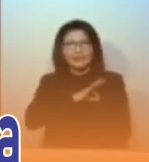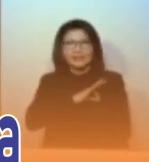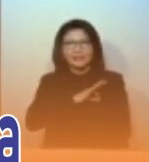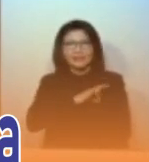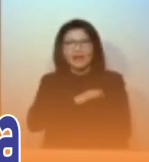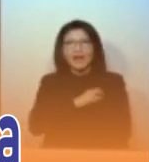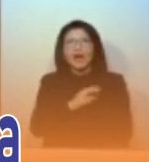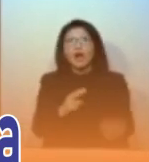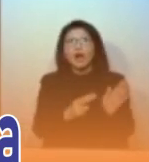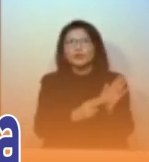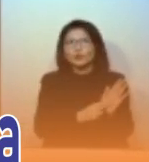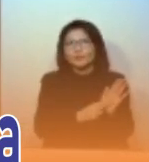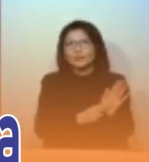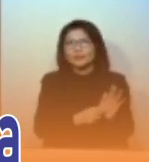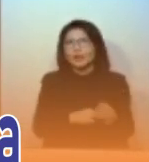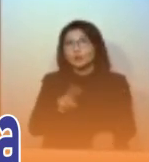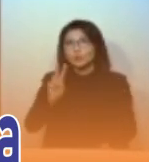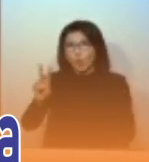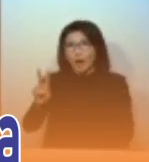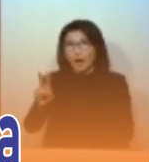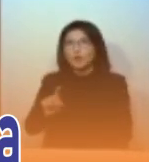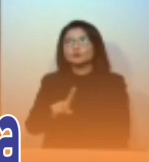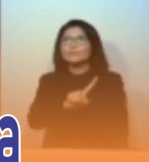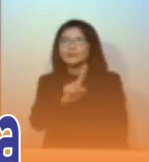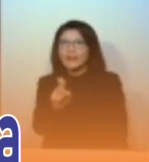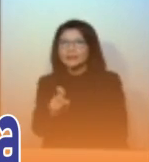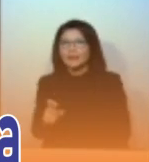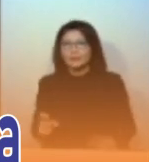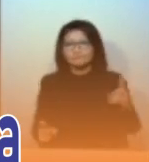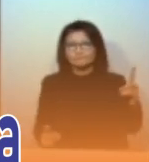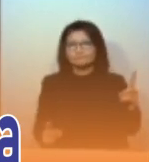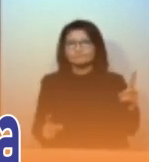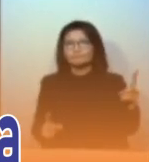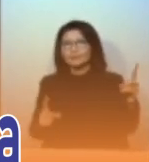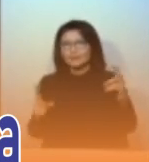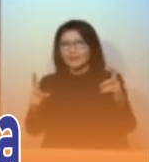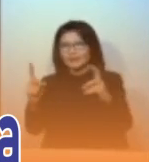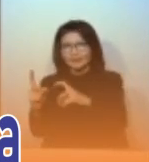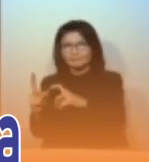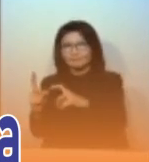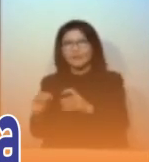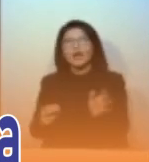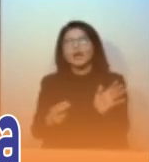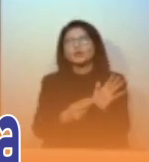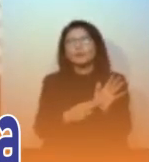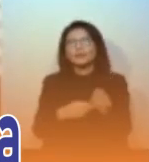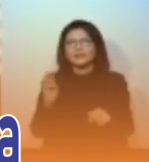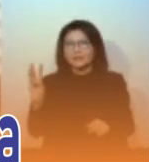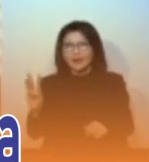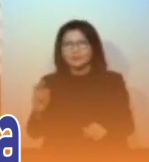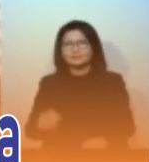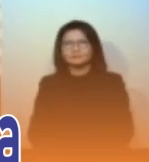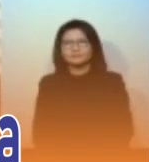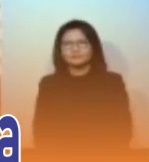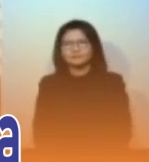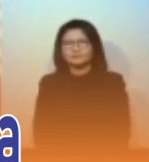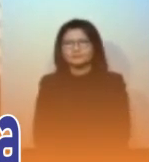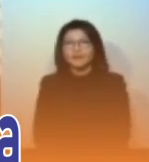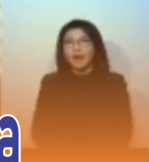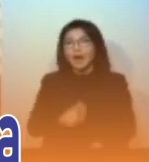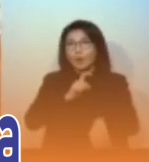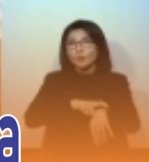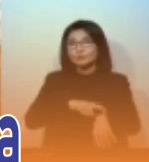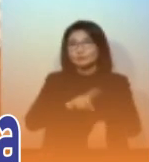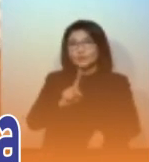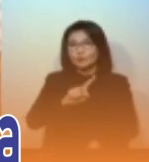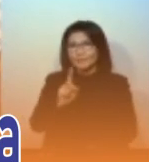nomor urut 2 untuk bertanya kepada calon presiden nomor urut 3. Dan waktu Bapak